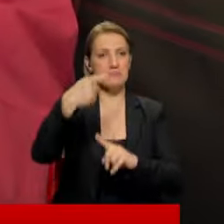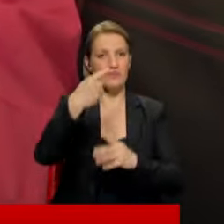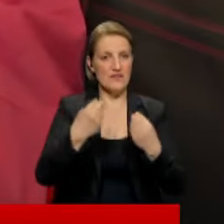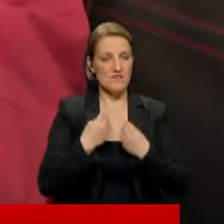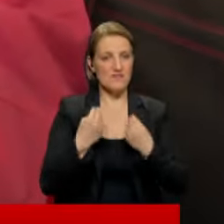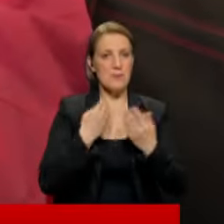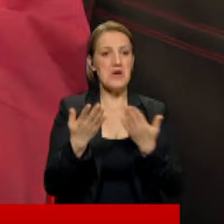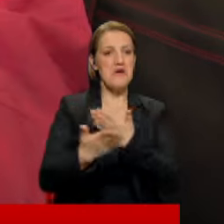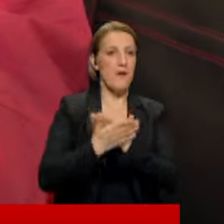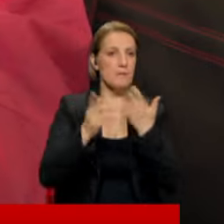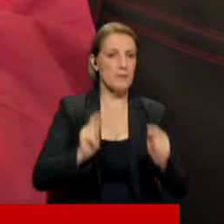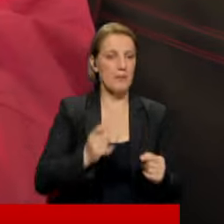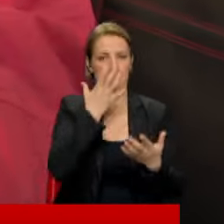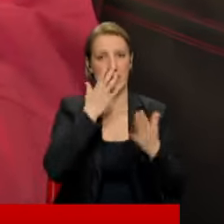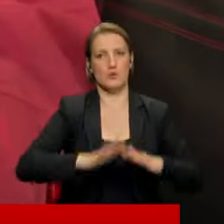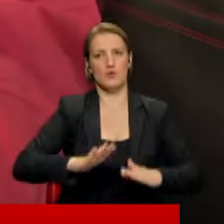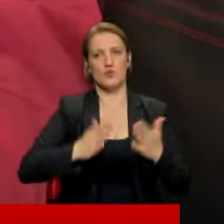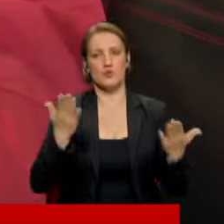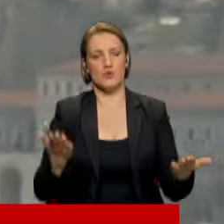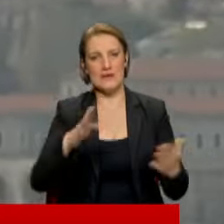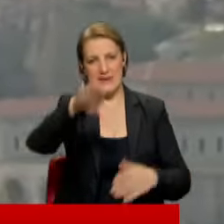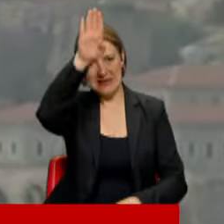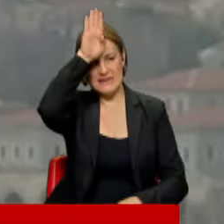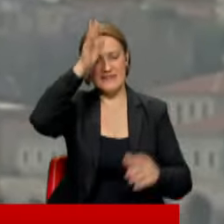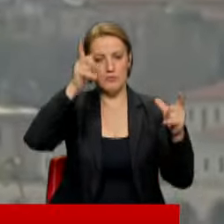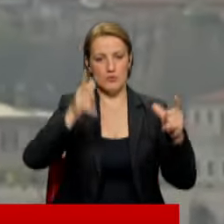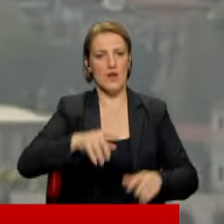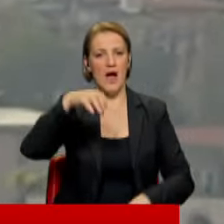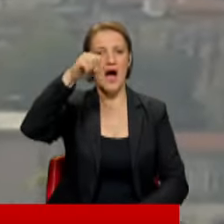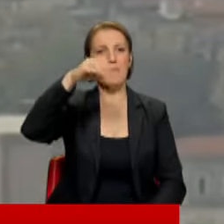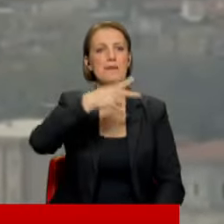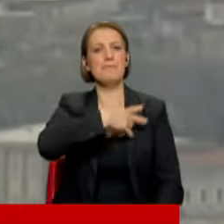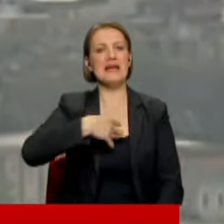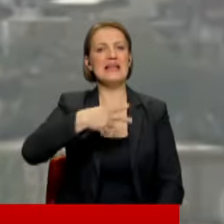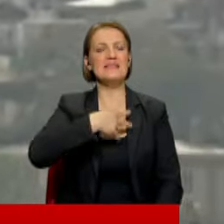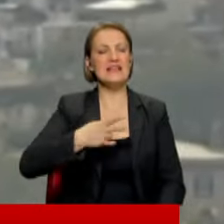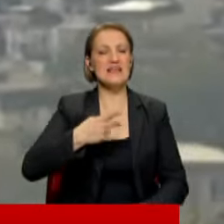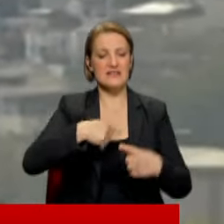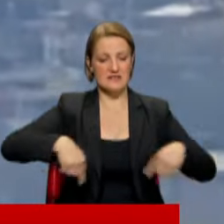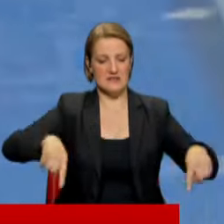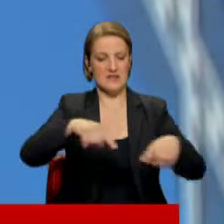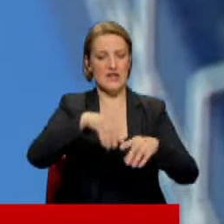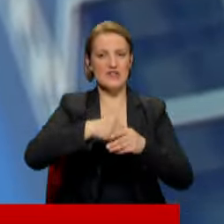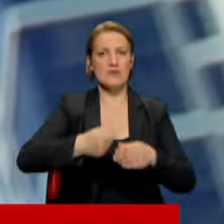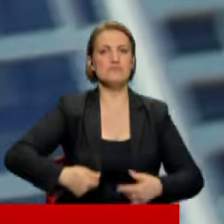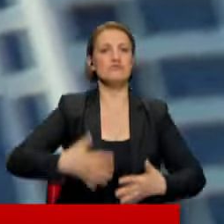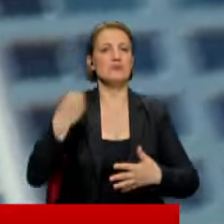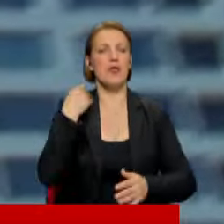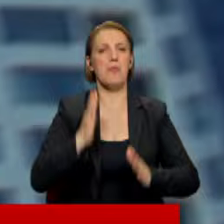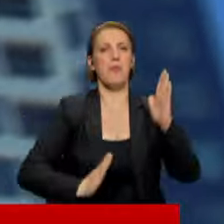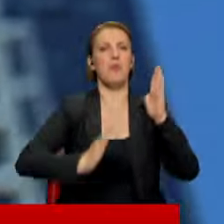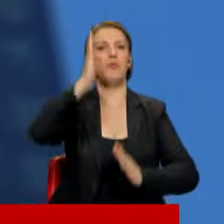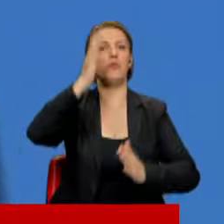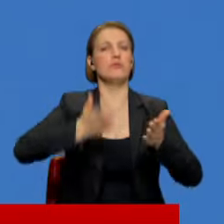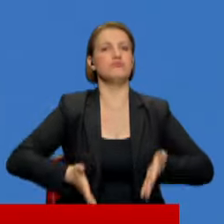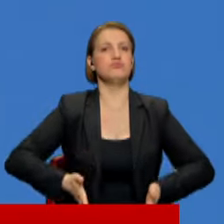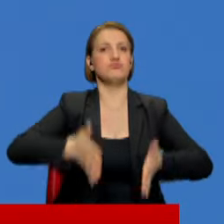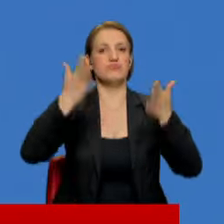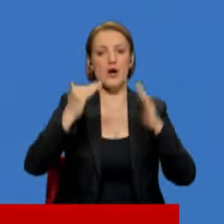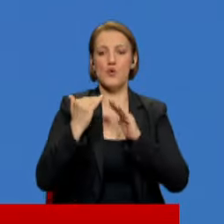bekliyoruz yardım edecekler mi diye bekliyoruz İstanbul'da AK Partili belediyelerin sınırları içinde kat kat yeni binalar yükselirken